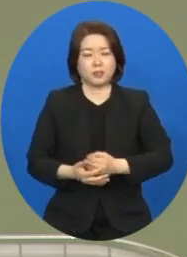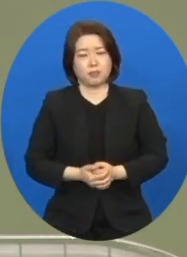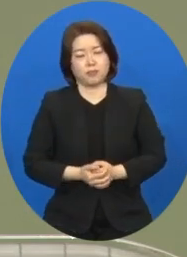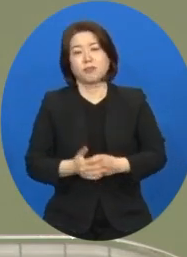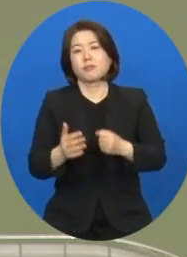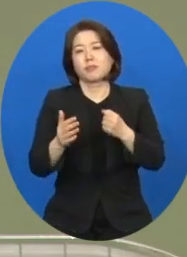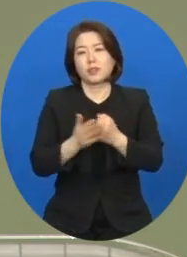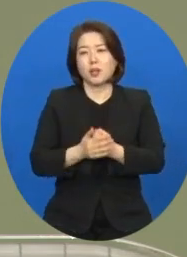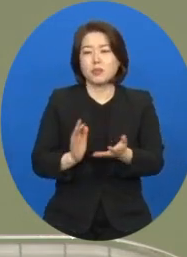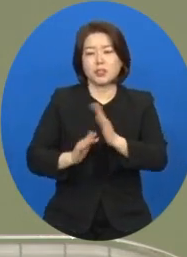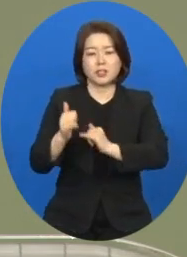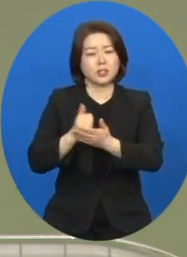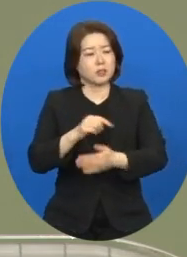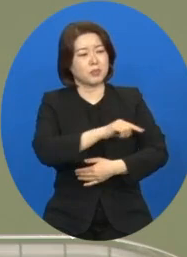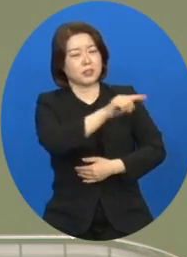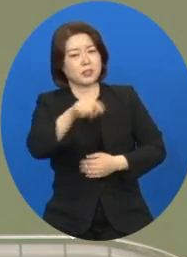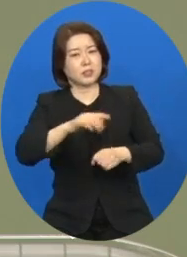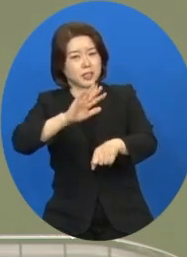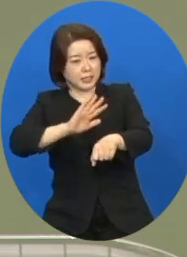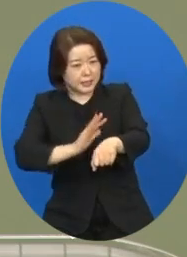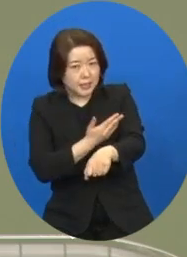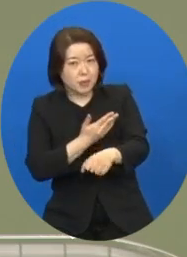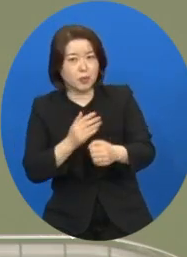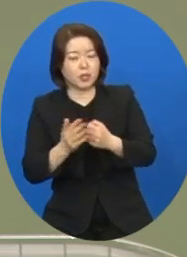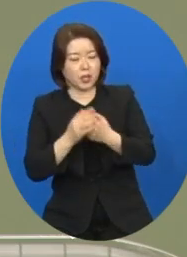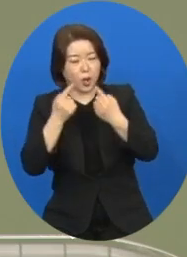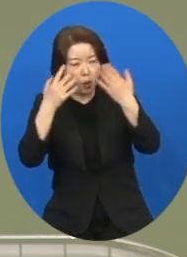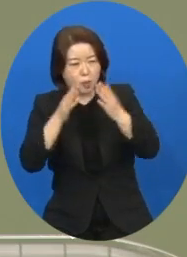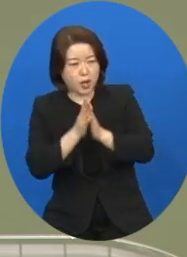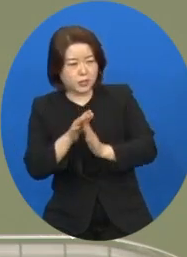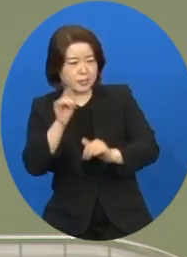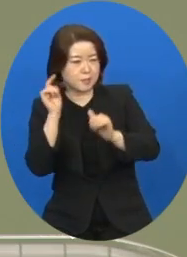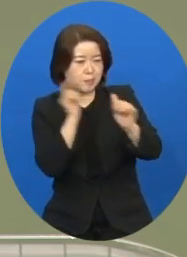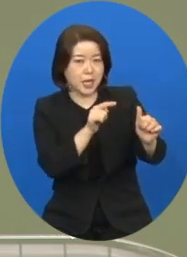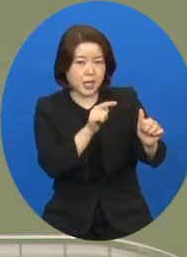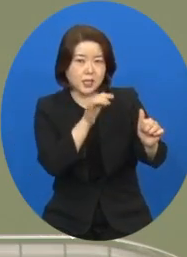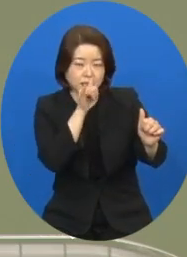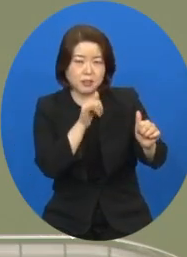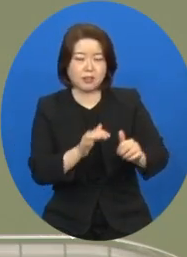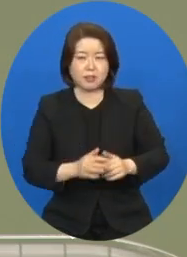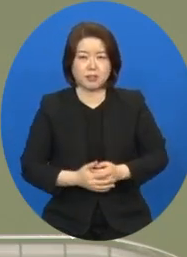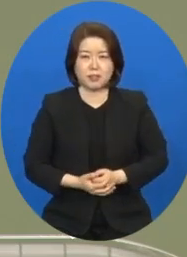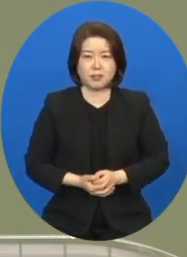예수님께서 그들에게 그들의 잘못을 정확하게 지적하신 거예요.